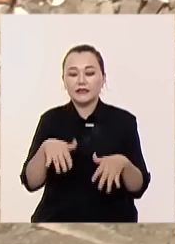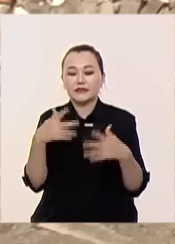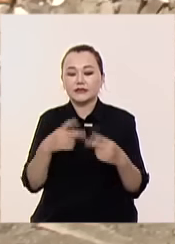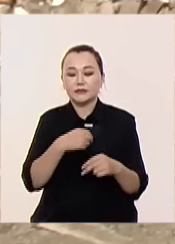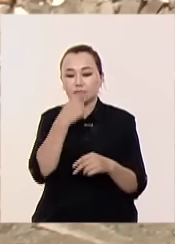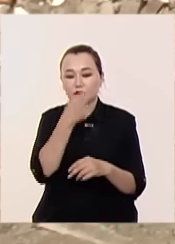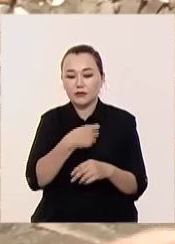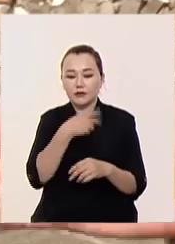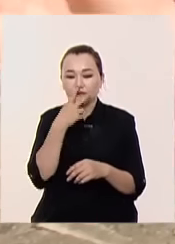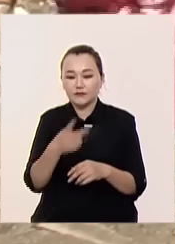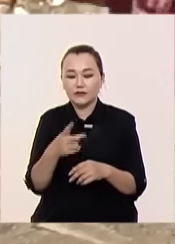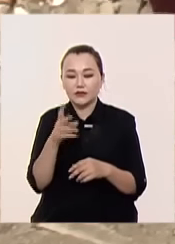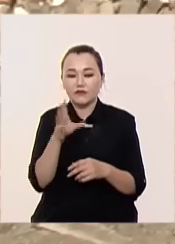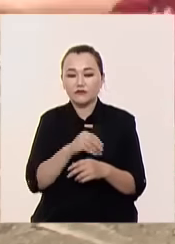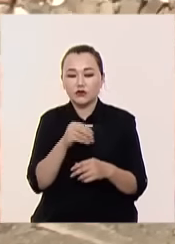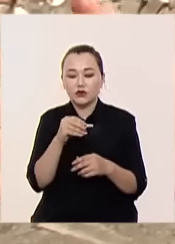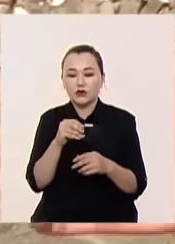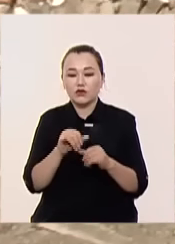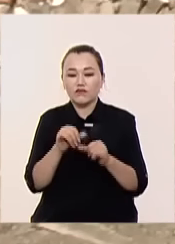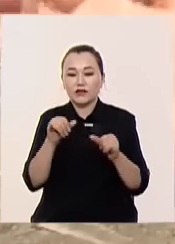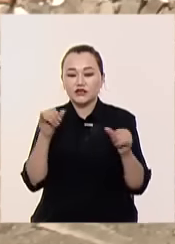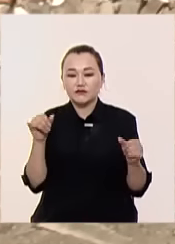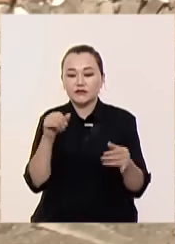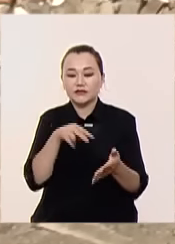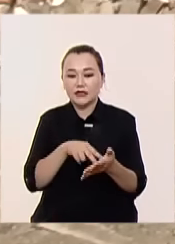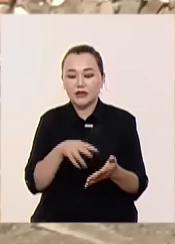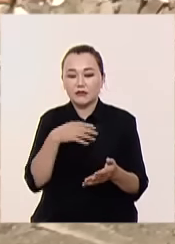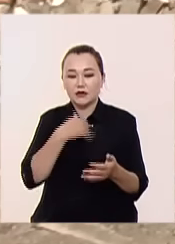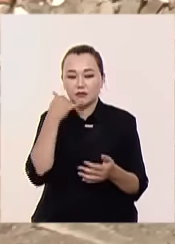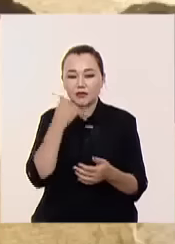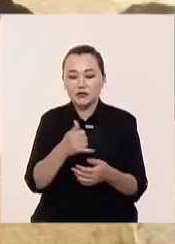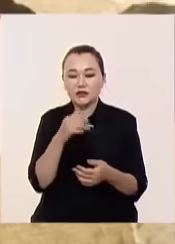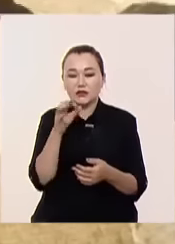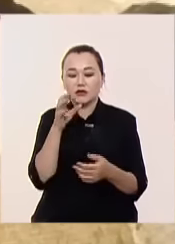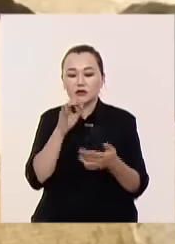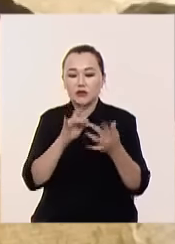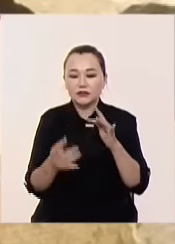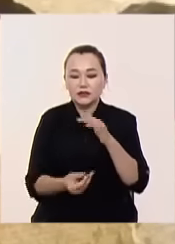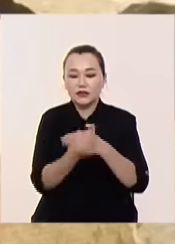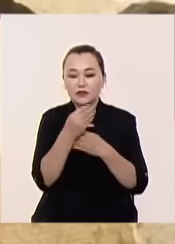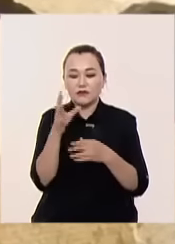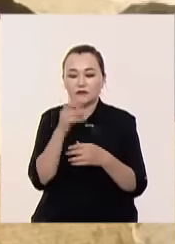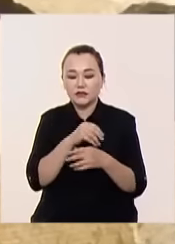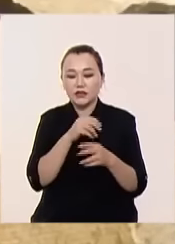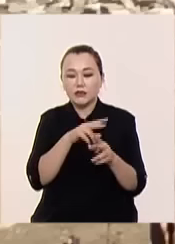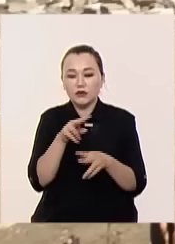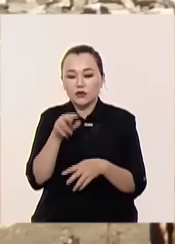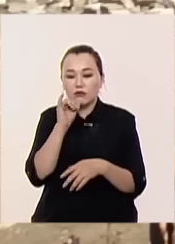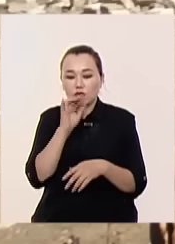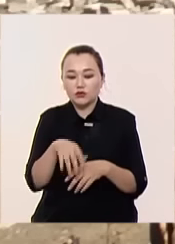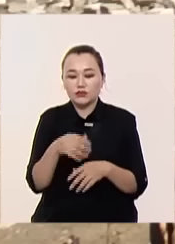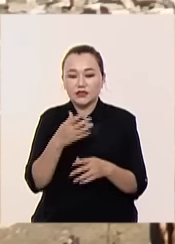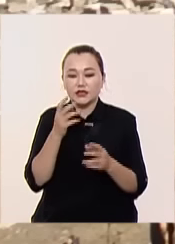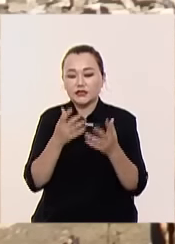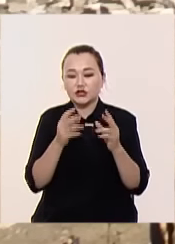мы наблюдали, как это все стало увеличиваться. Мы позвонили, сообщили по социальным сетям, что ситуация выходит из-под контроля. И, если